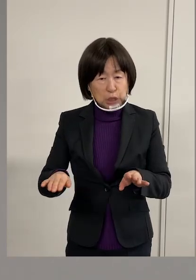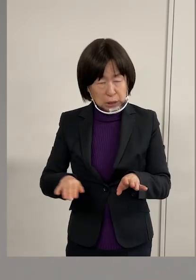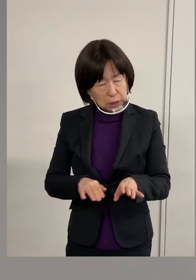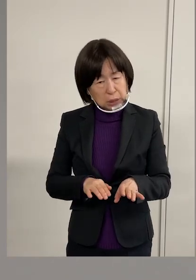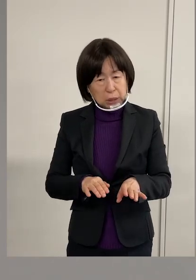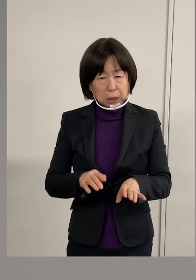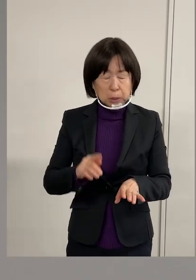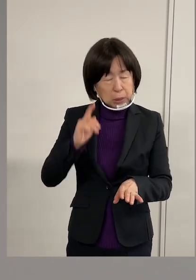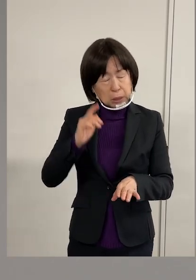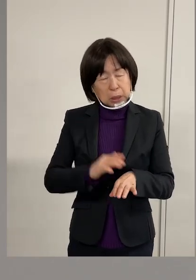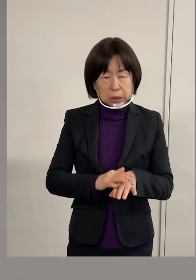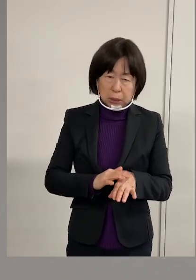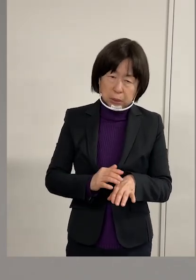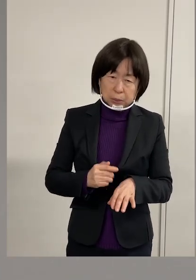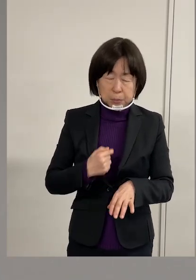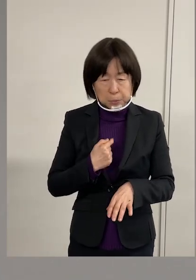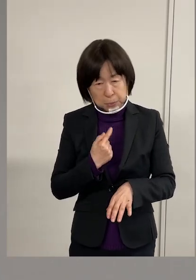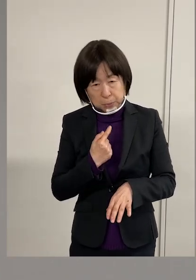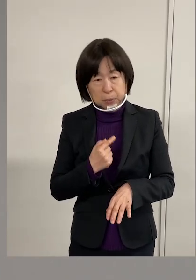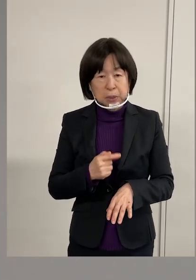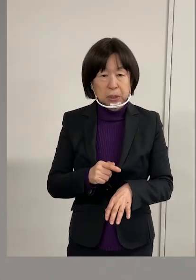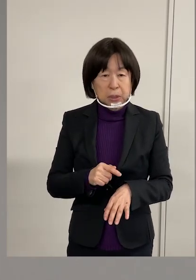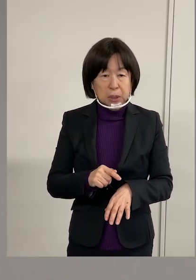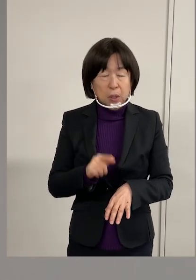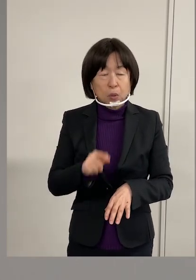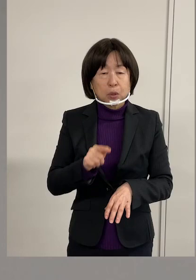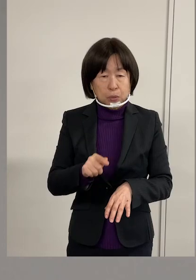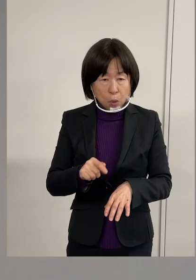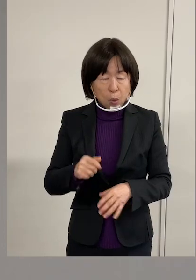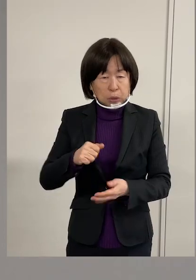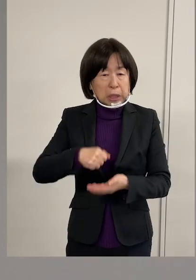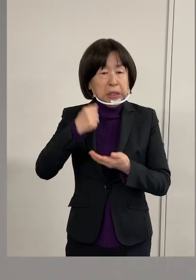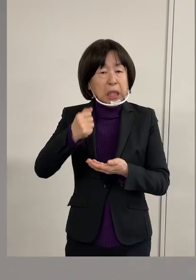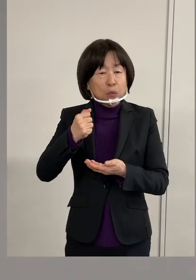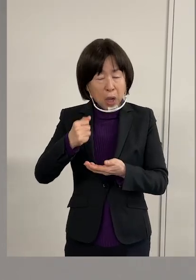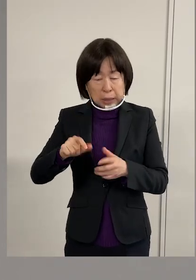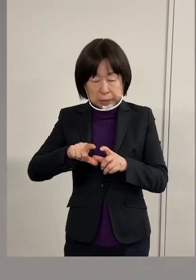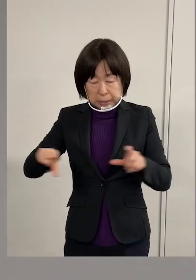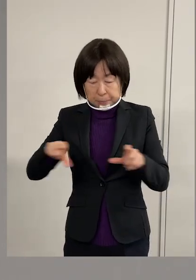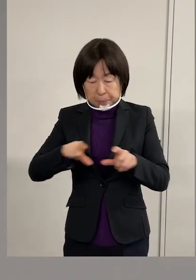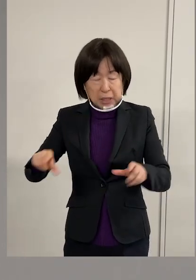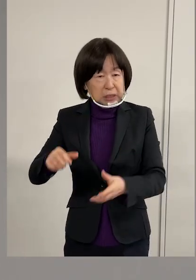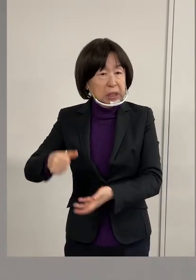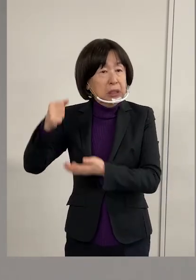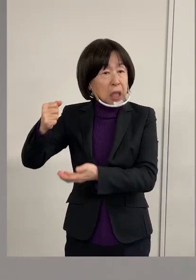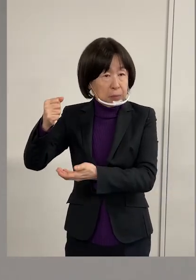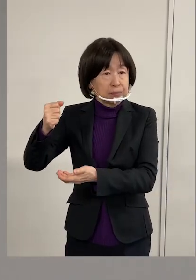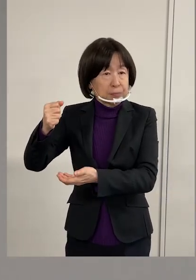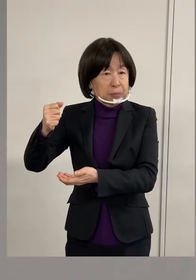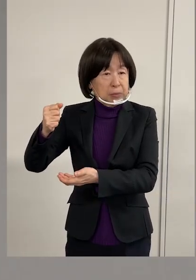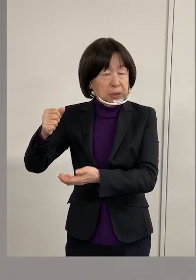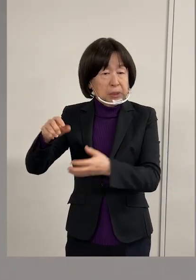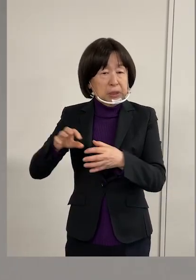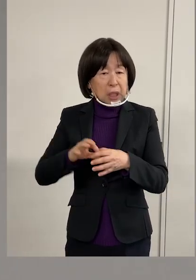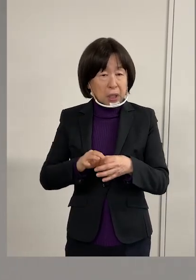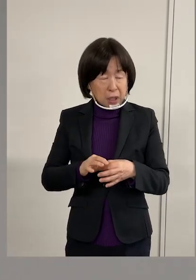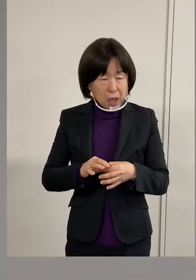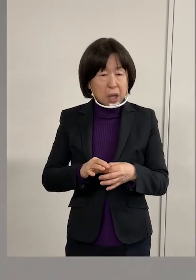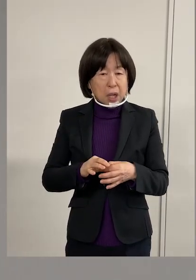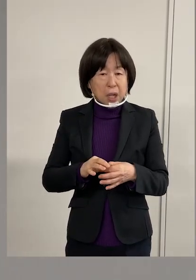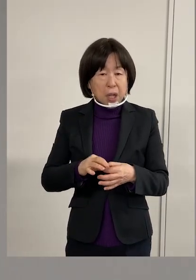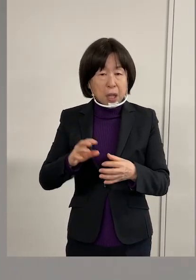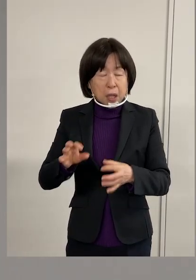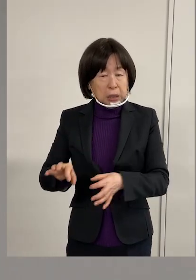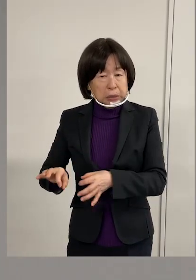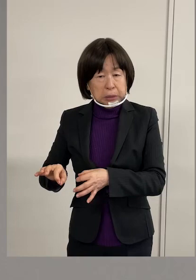これ、すべて一般財源で対応することになりますので、あまり、大きな予算はかけ